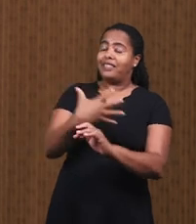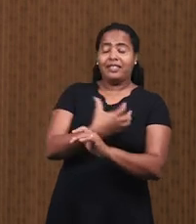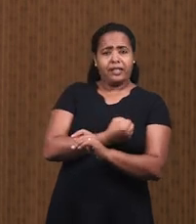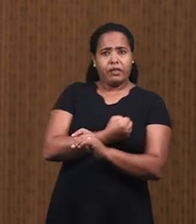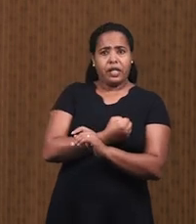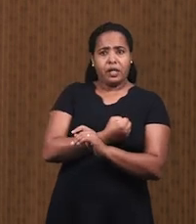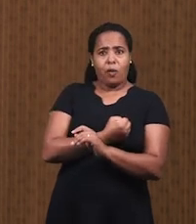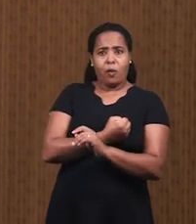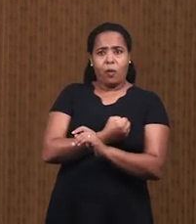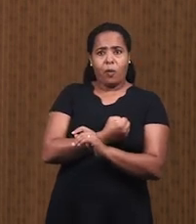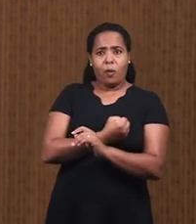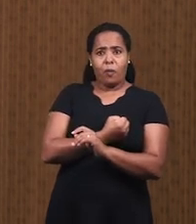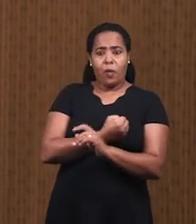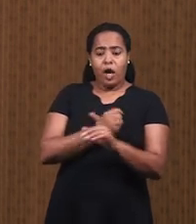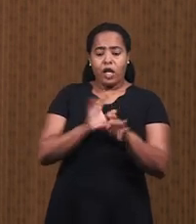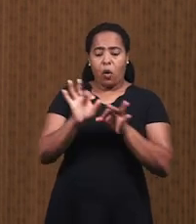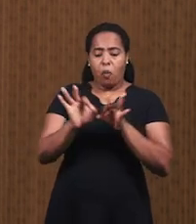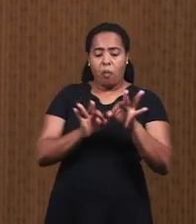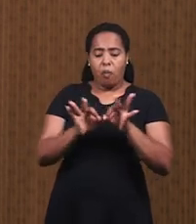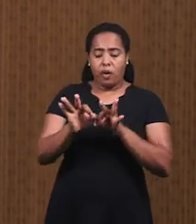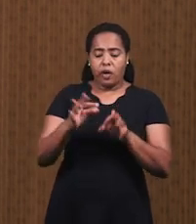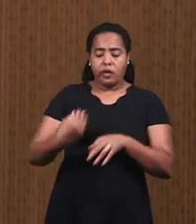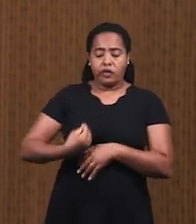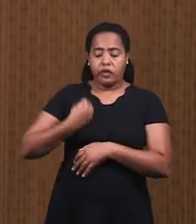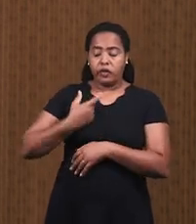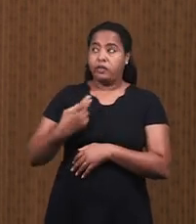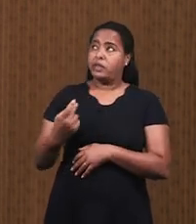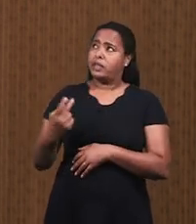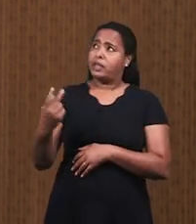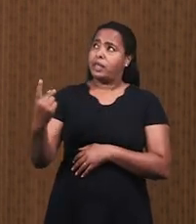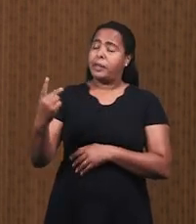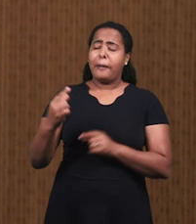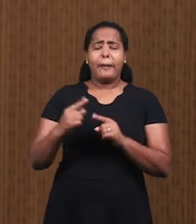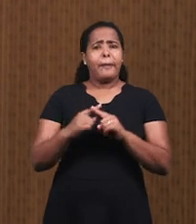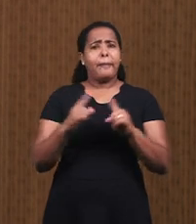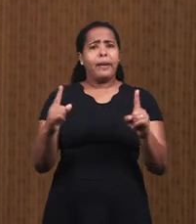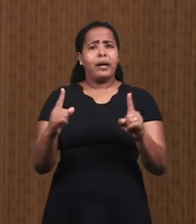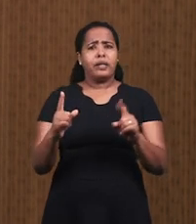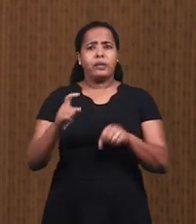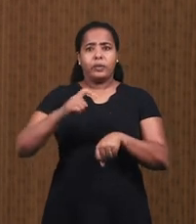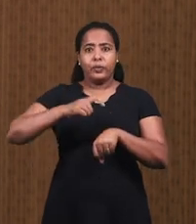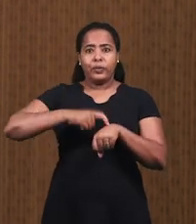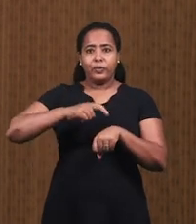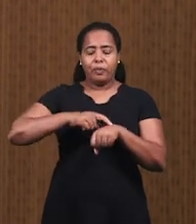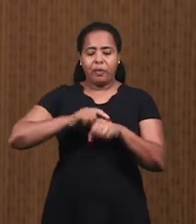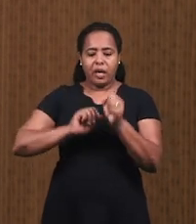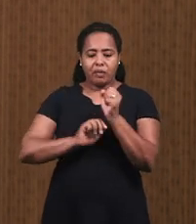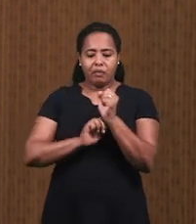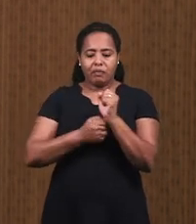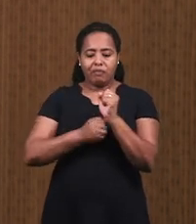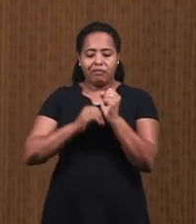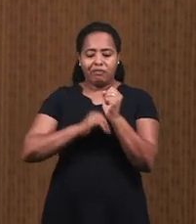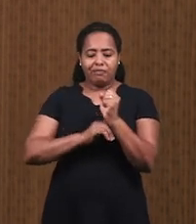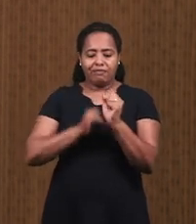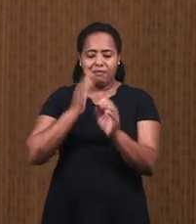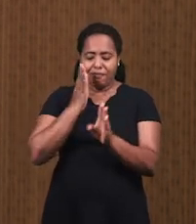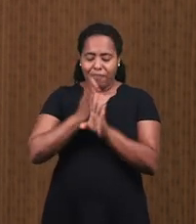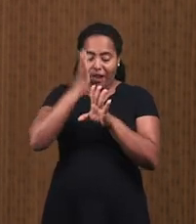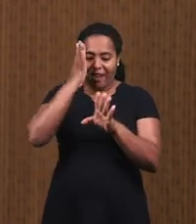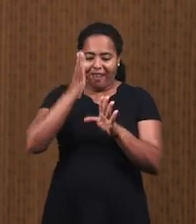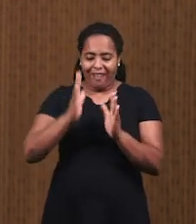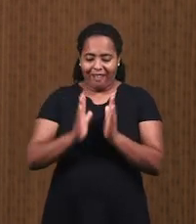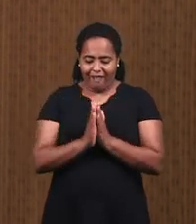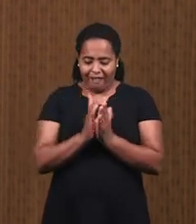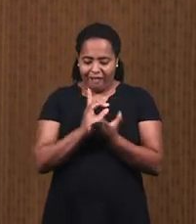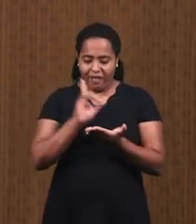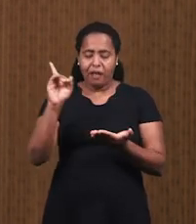жизни, потому что это проект вечной жизни, который содержится в Библии. Но когда ты познаешь лично эту